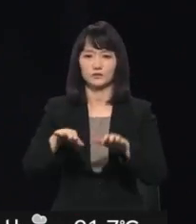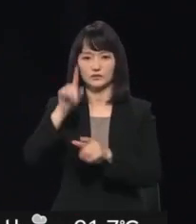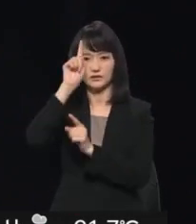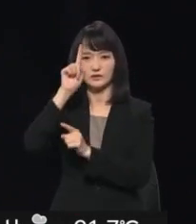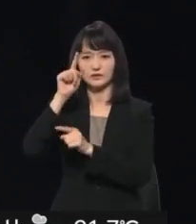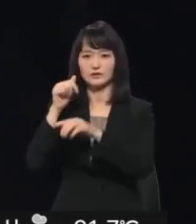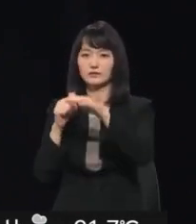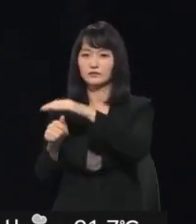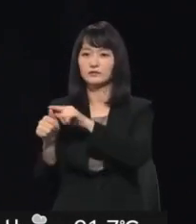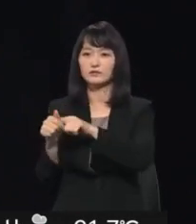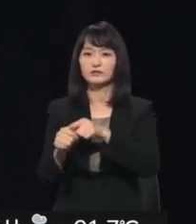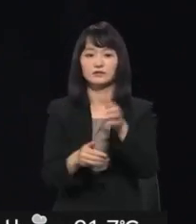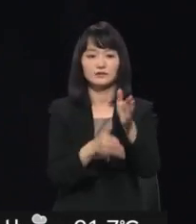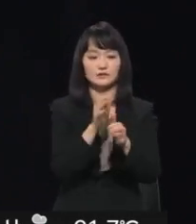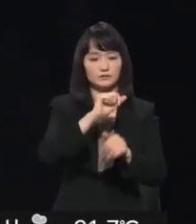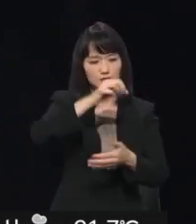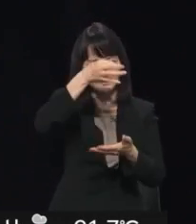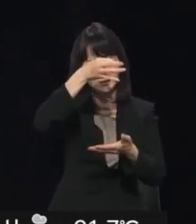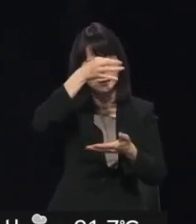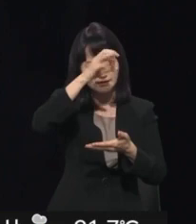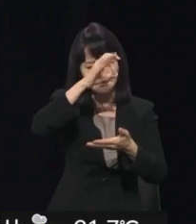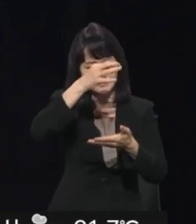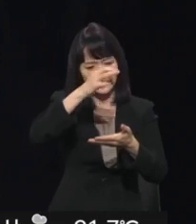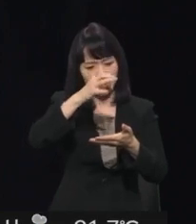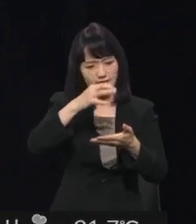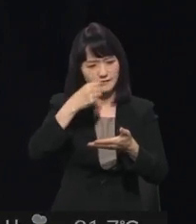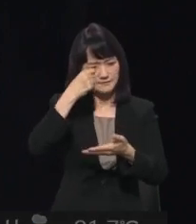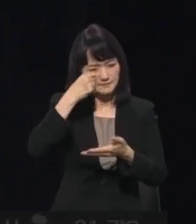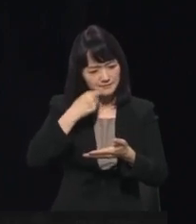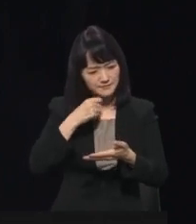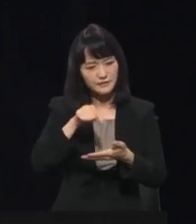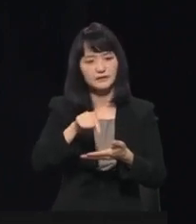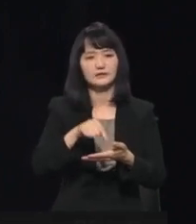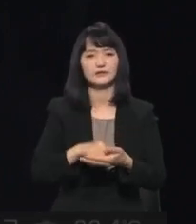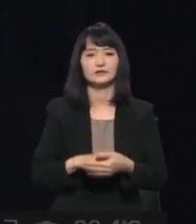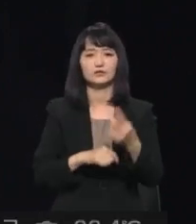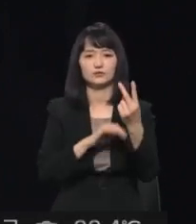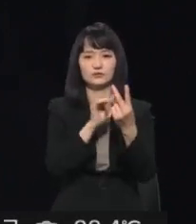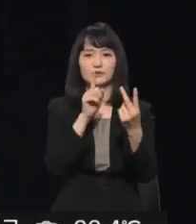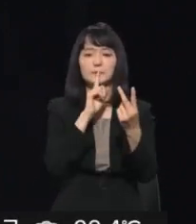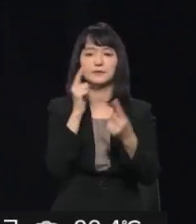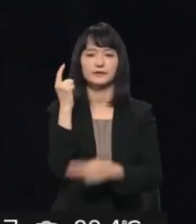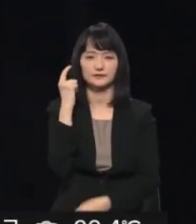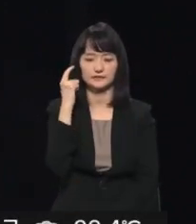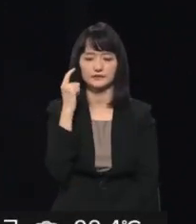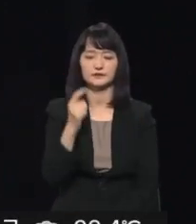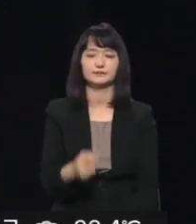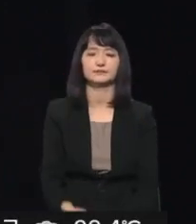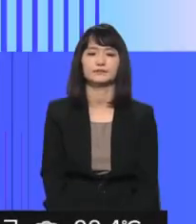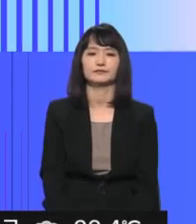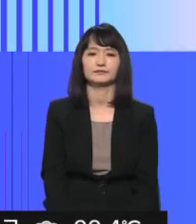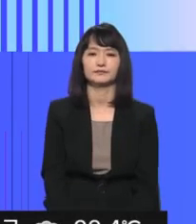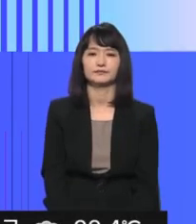서민들의 예산을 많이 삭감했다 비정한 예산 이라고 했습니다 차례로 두 사람의 말을 들어보겠습니다